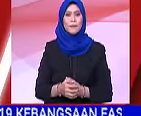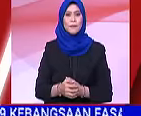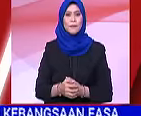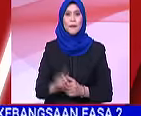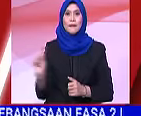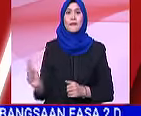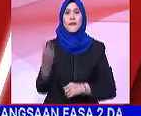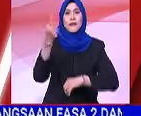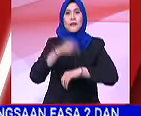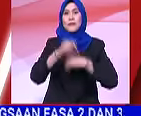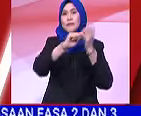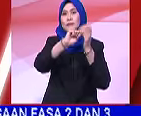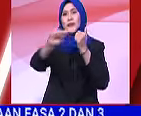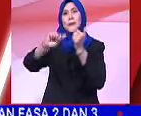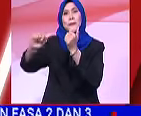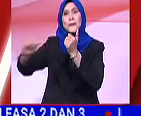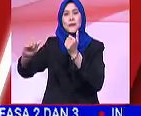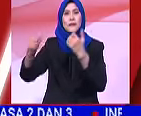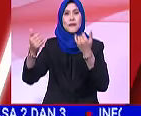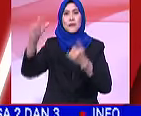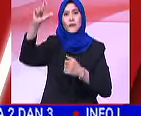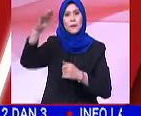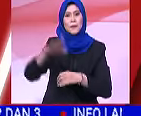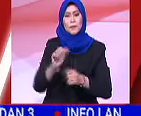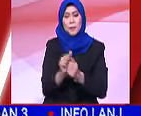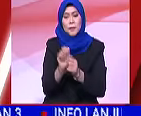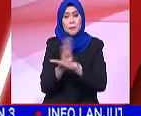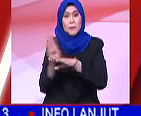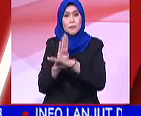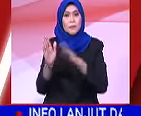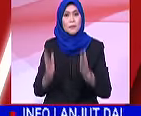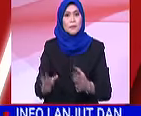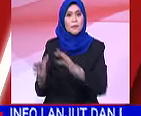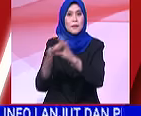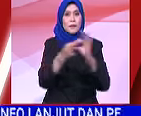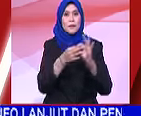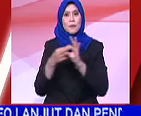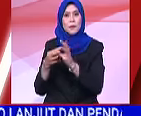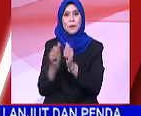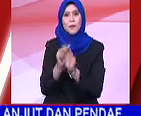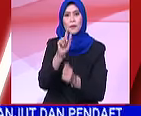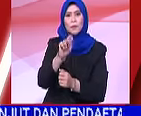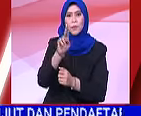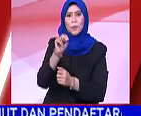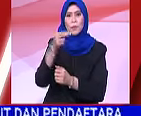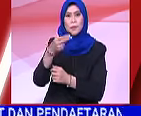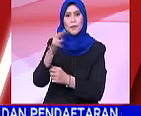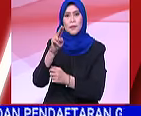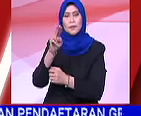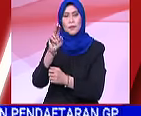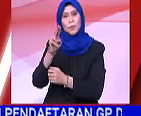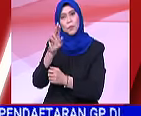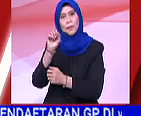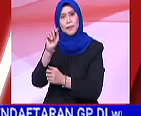Buat julung kalinya, kempen pengkomposan Ramadan bersama peniaga dilaksanakan dengan kerjasama Universiti Tun Hussein On Malaysia, UTHM Batu